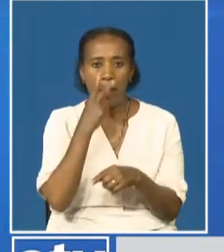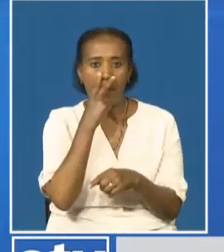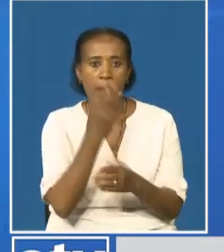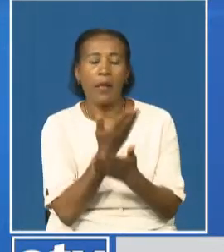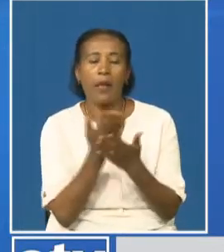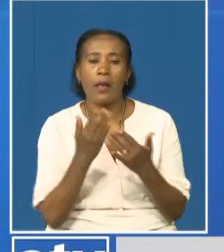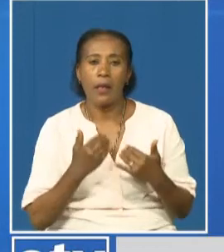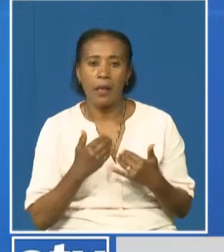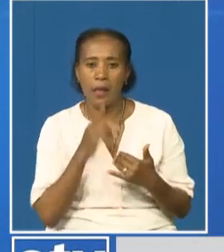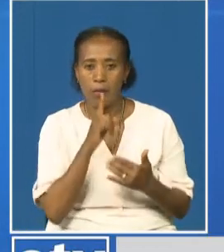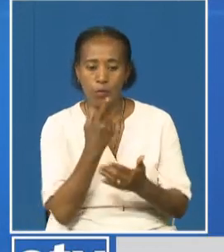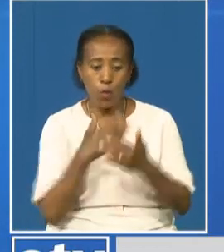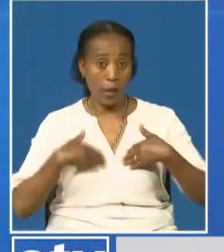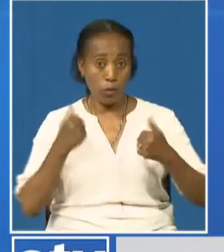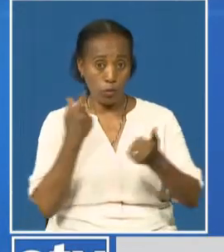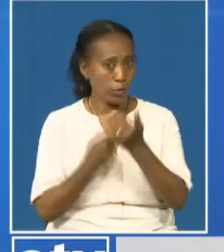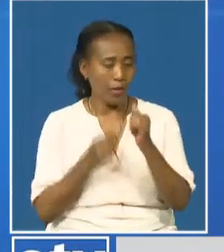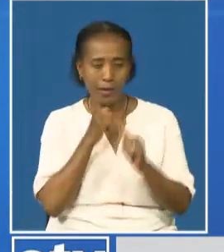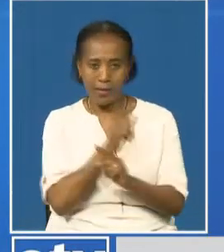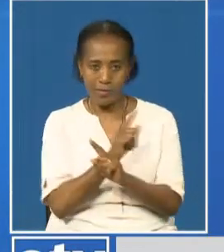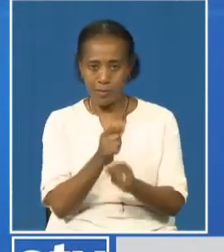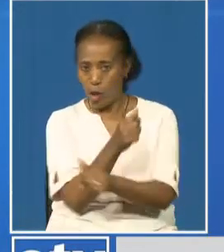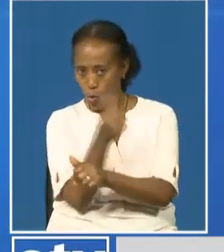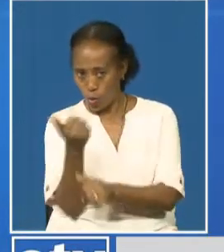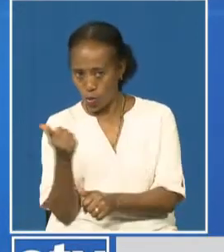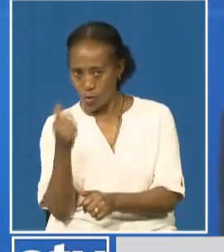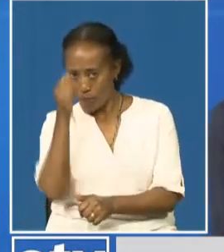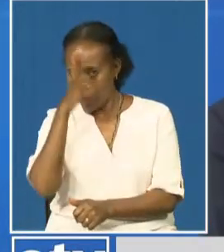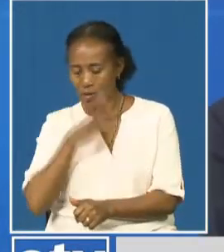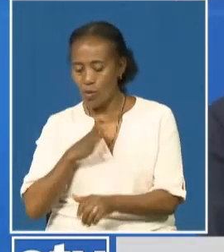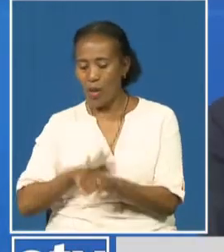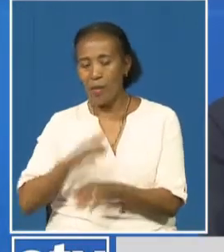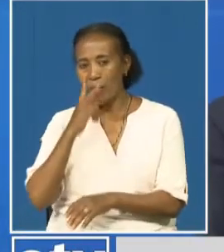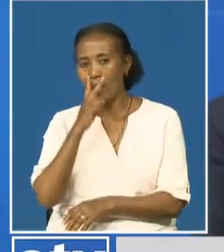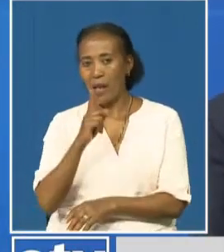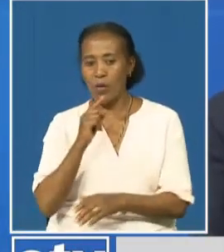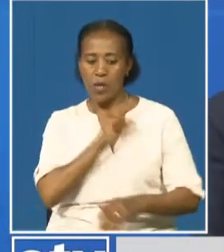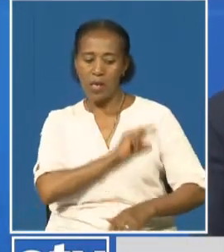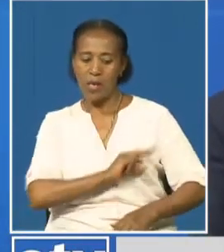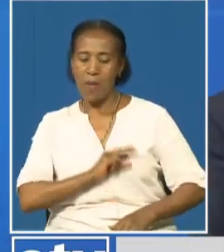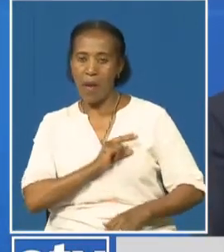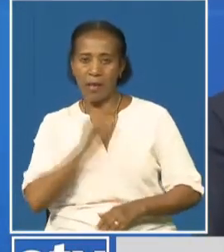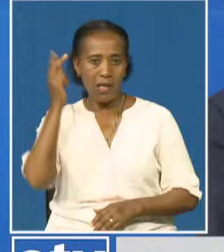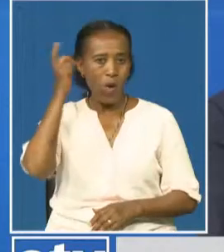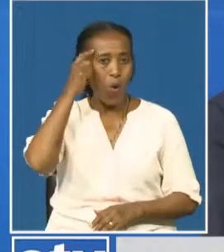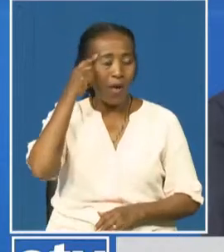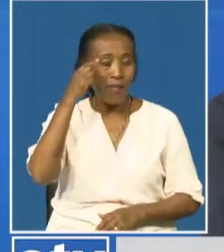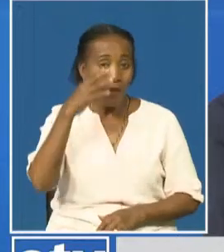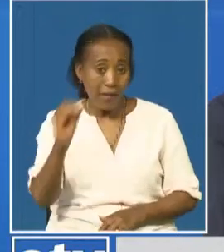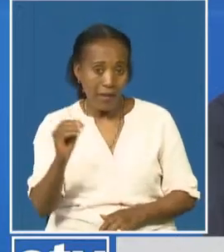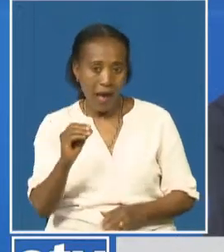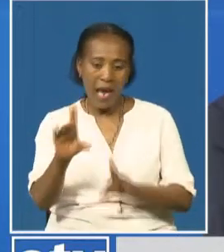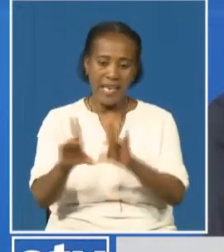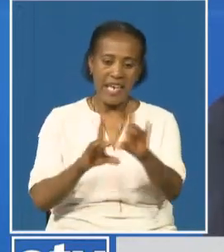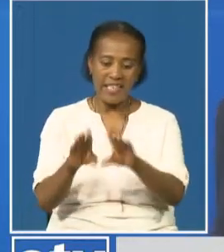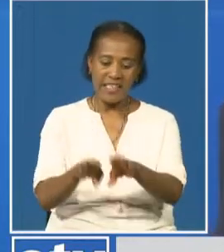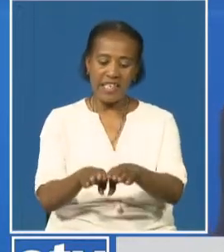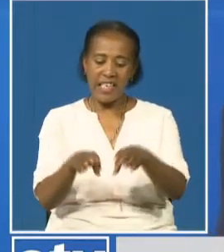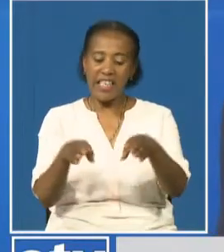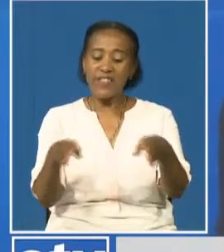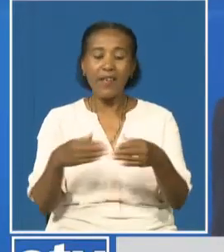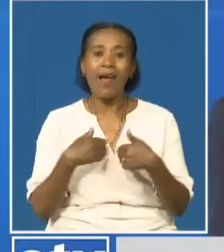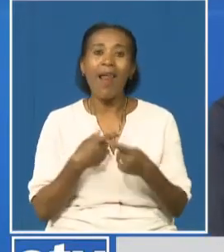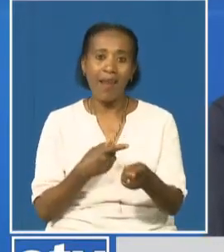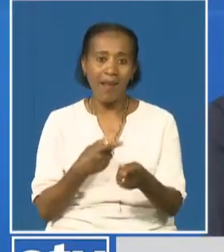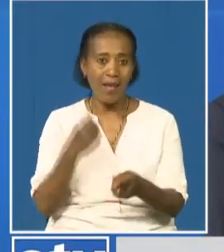የሚታይ ነገር ነው በወጣቶች ብቻ ሳይሆን በሌሎችም በሰው ላይ የሚታይ ነው የባህሪ የዕውቀትና የድርጊት ክፍተት